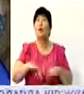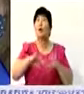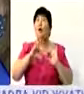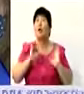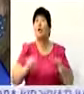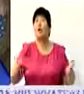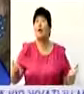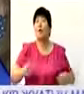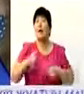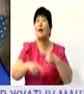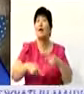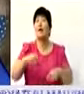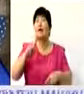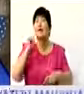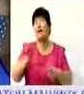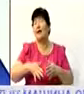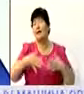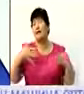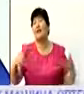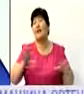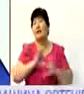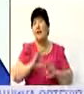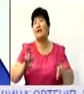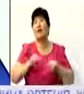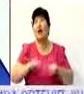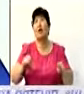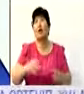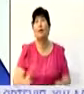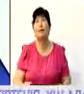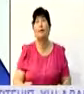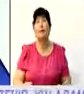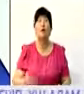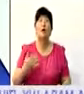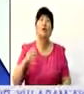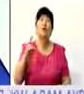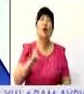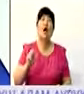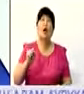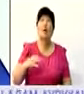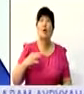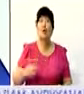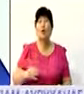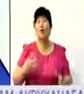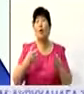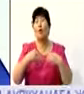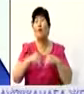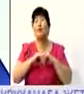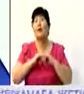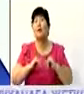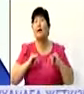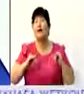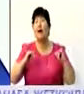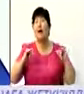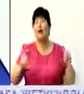өмірін кейінгі жастарға кеңінен насихаттау. Елбасы Нұрсұлтан Әбішұлы отбасын нығайту және дәстүрлерді